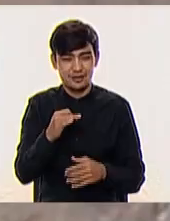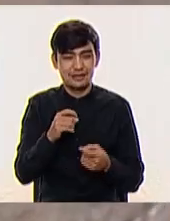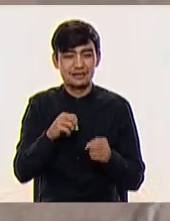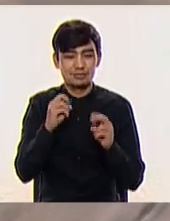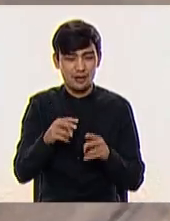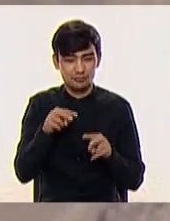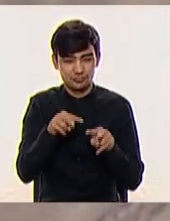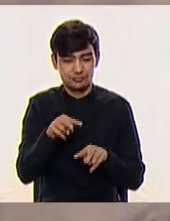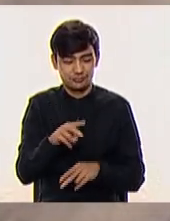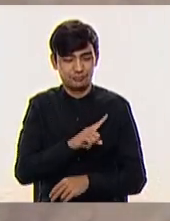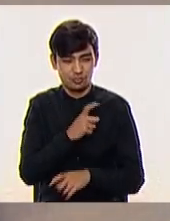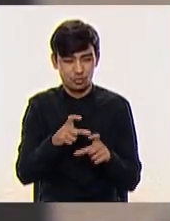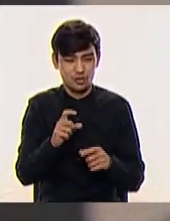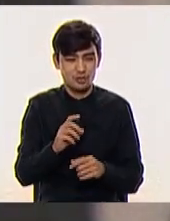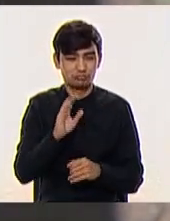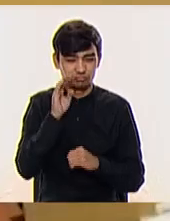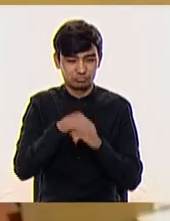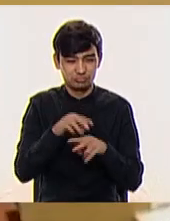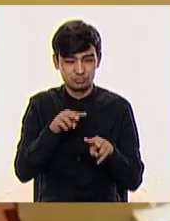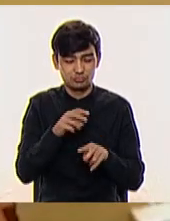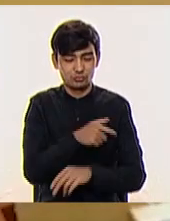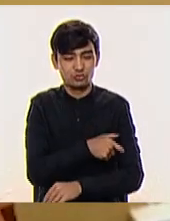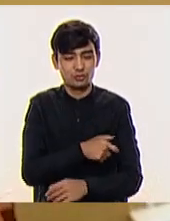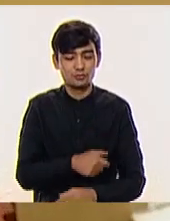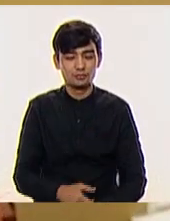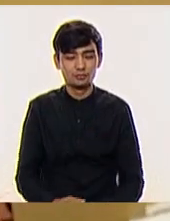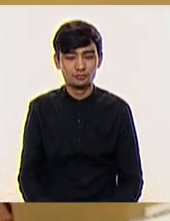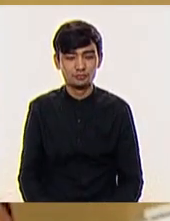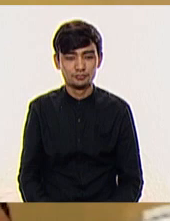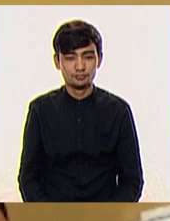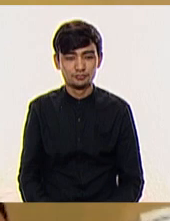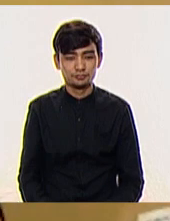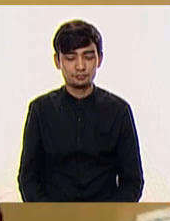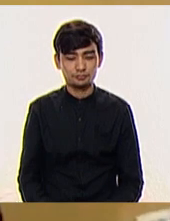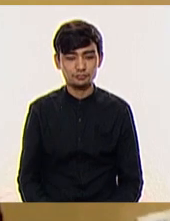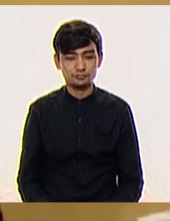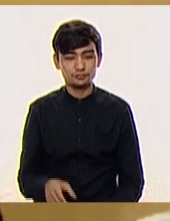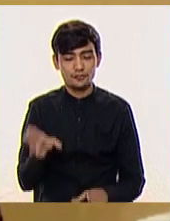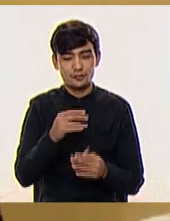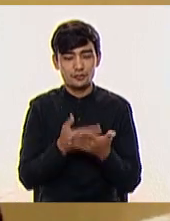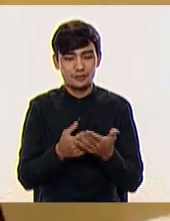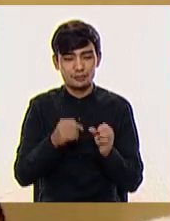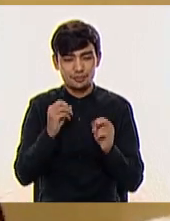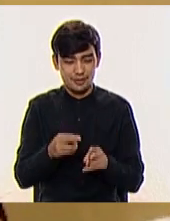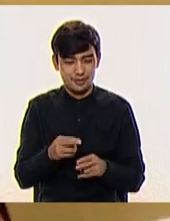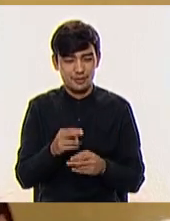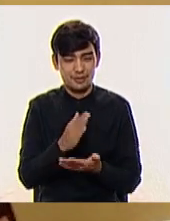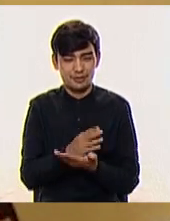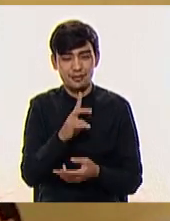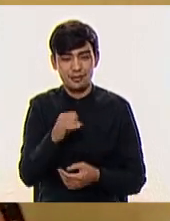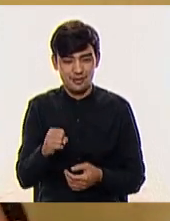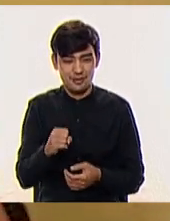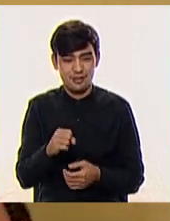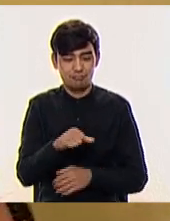специалисты дежурят круглосуточно. Специалистами КАС защиты выдаются рекомендации на